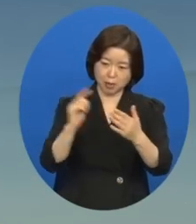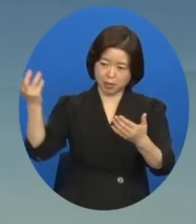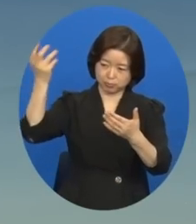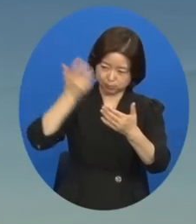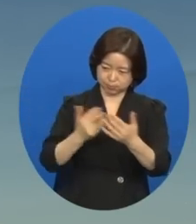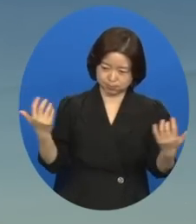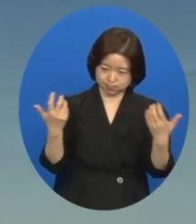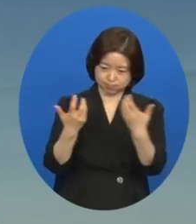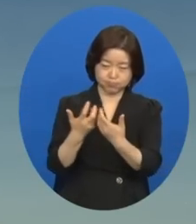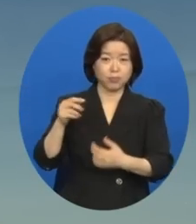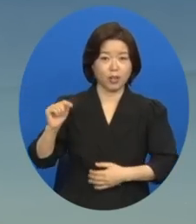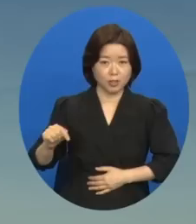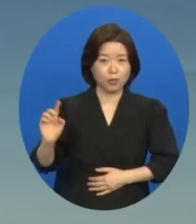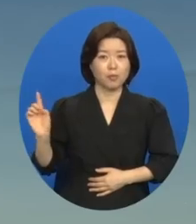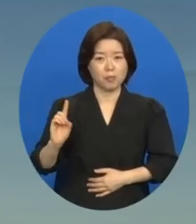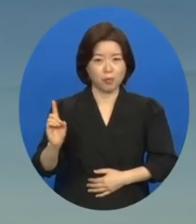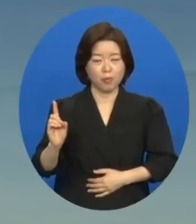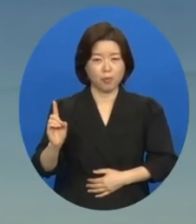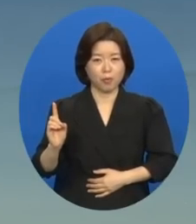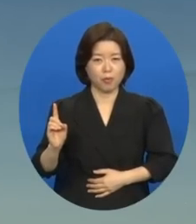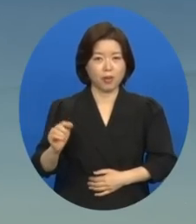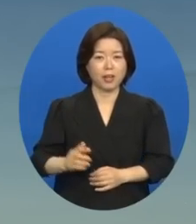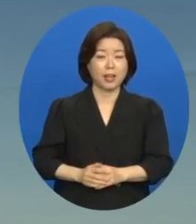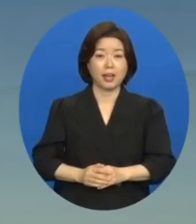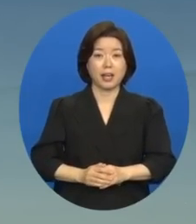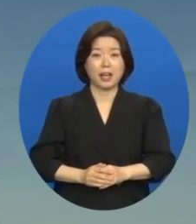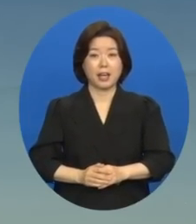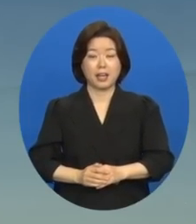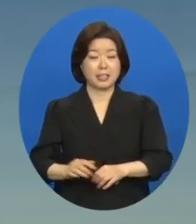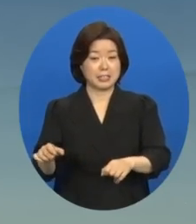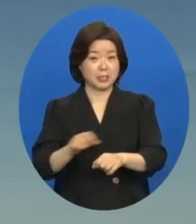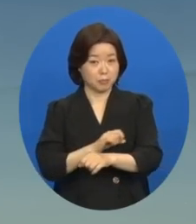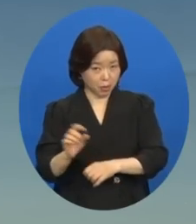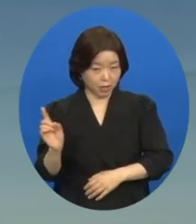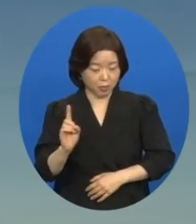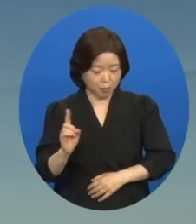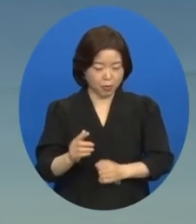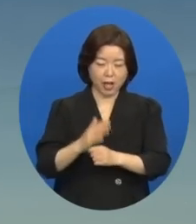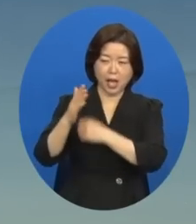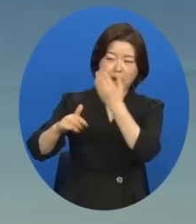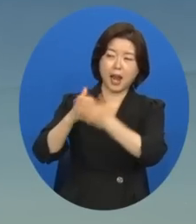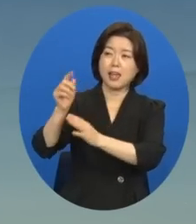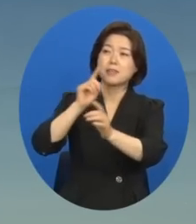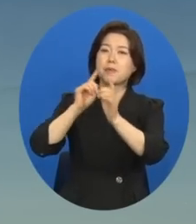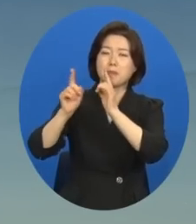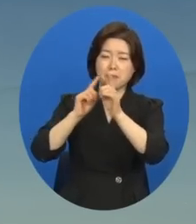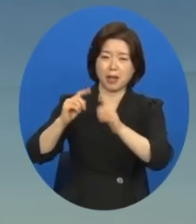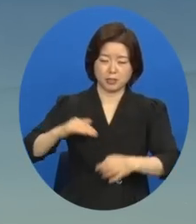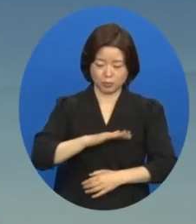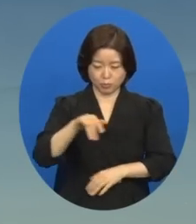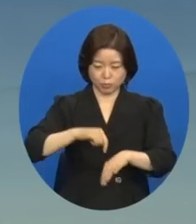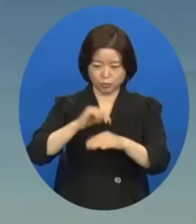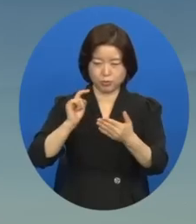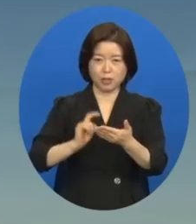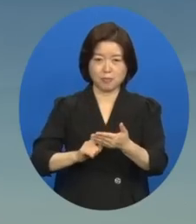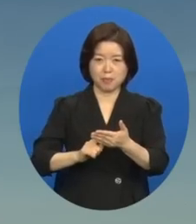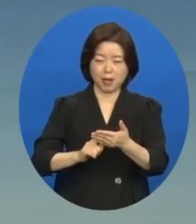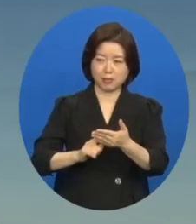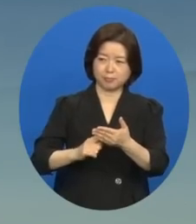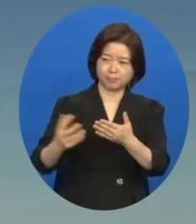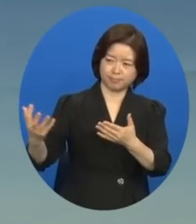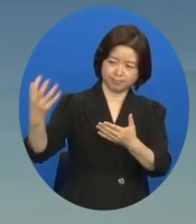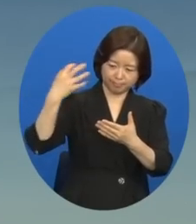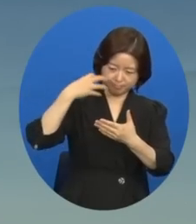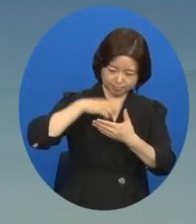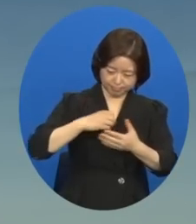된다는 성령 충만은 뭘까요? 그것은 다른 것이 아니라 하나님의 말씀이 우리의 마음을 가득